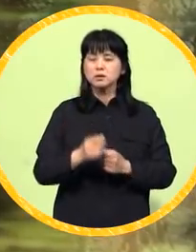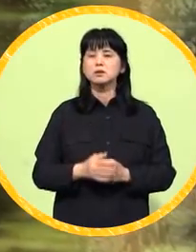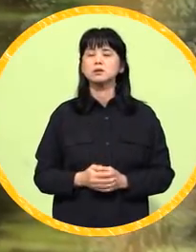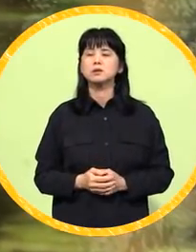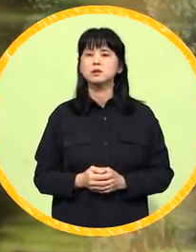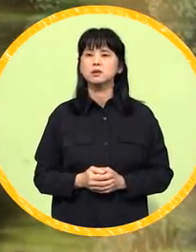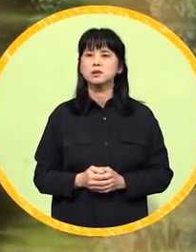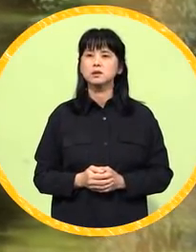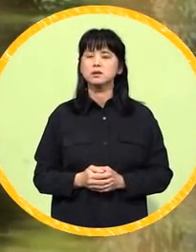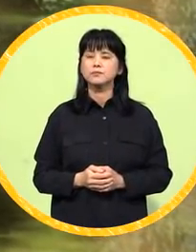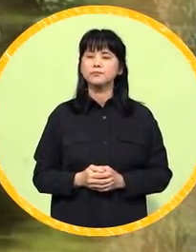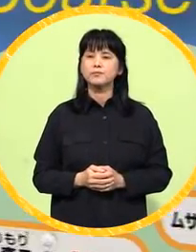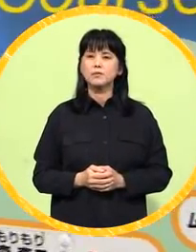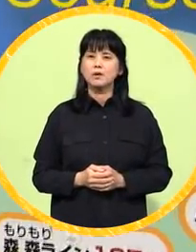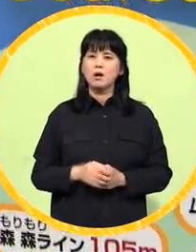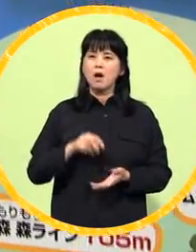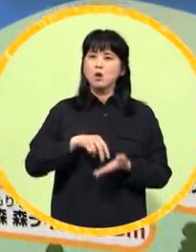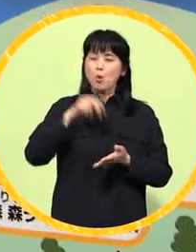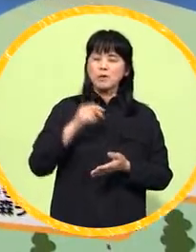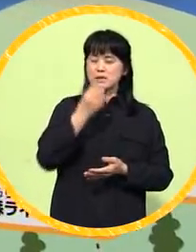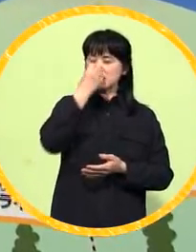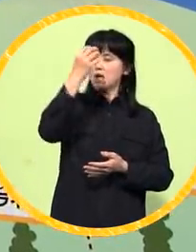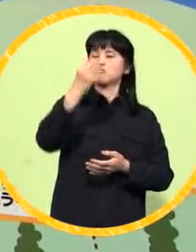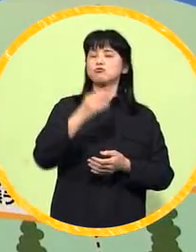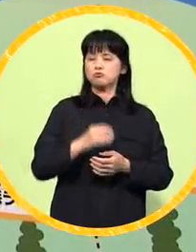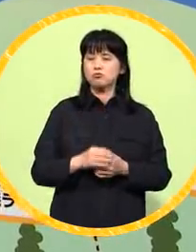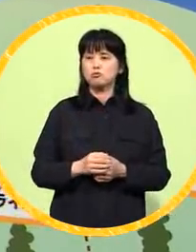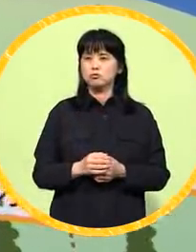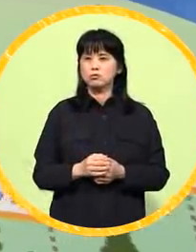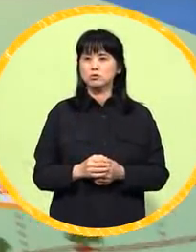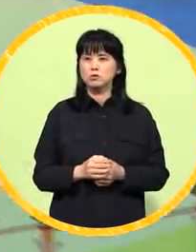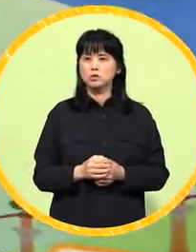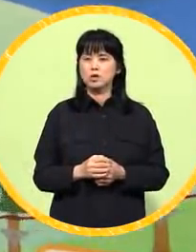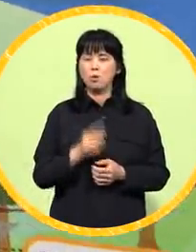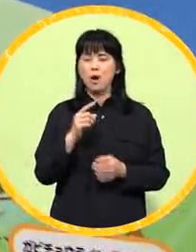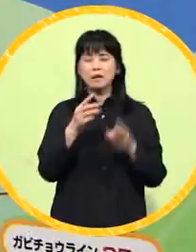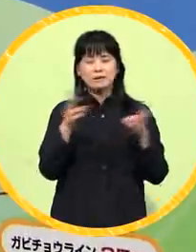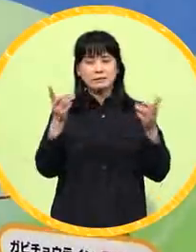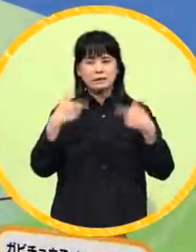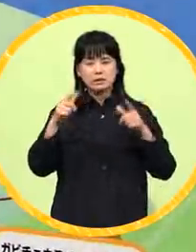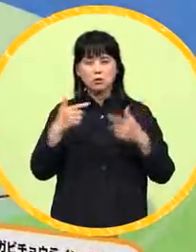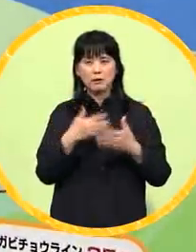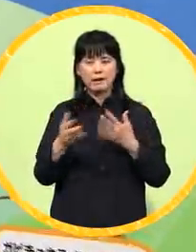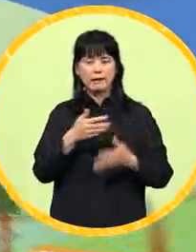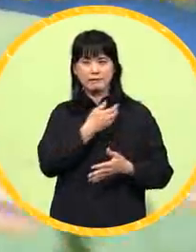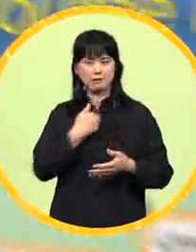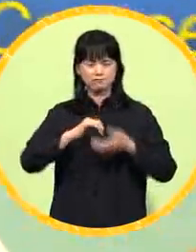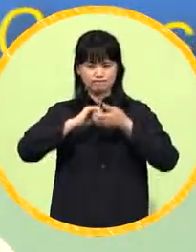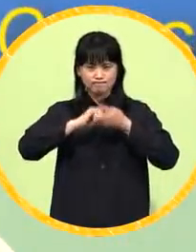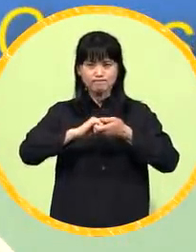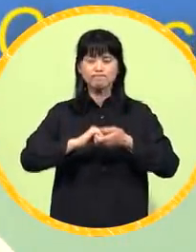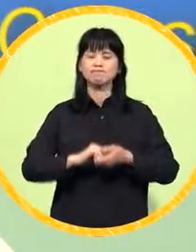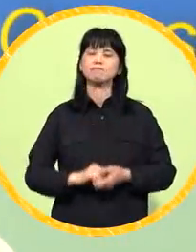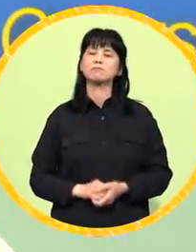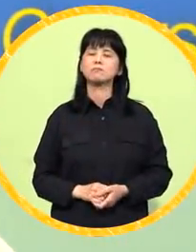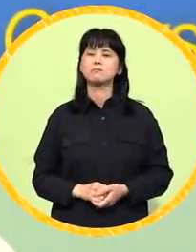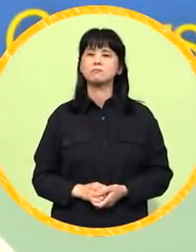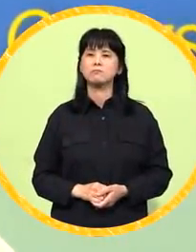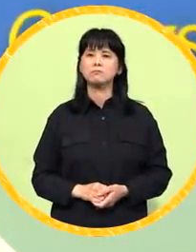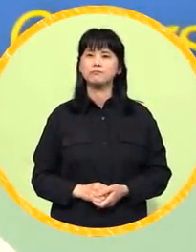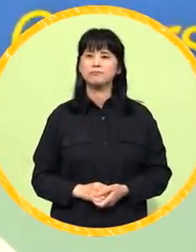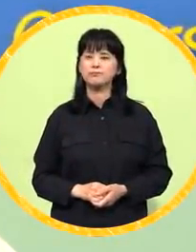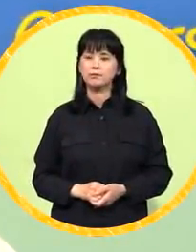よいやーとびてぃんぐこれは非日常を味わえること間違いなしです